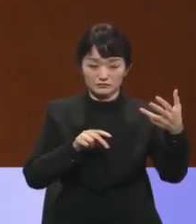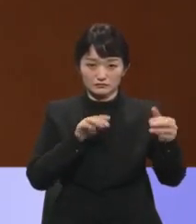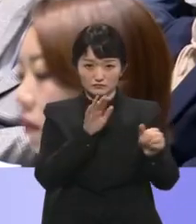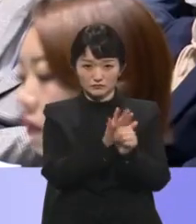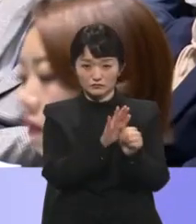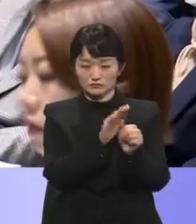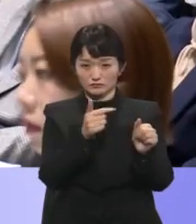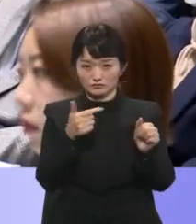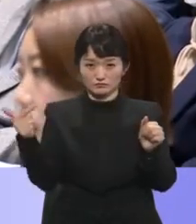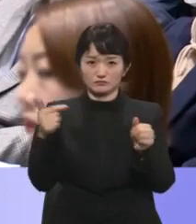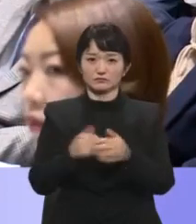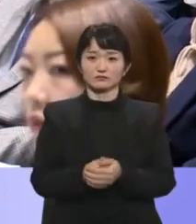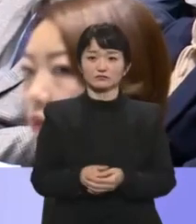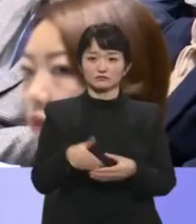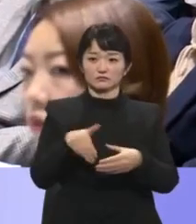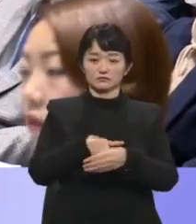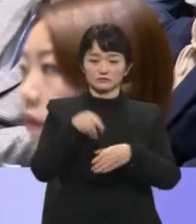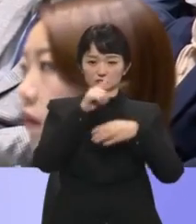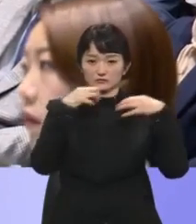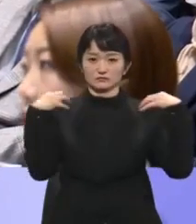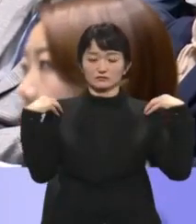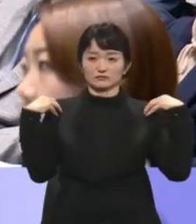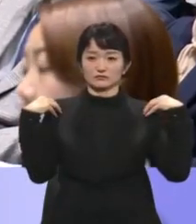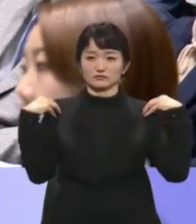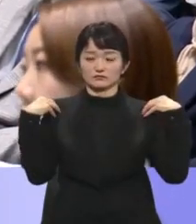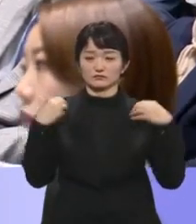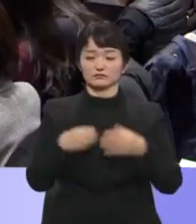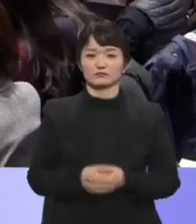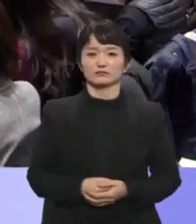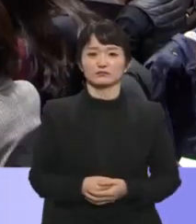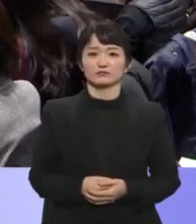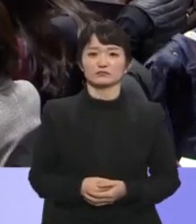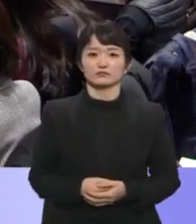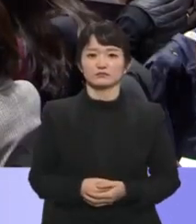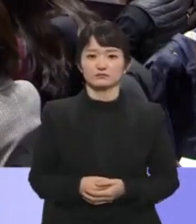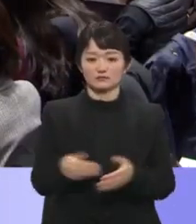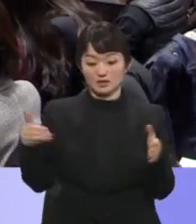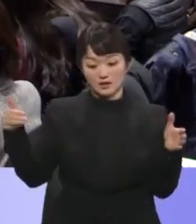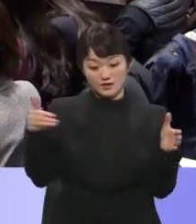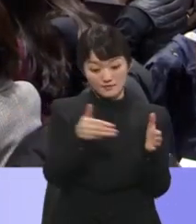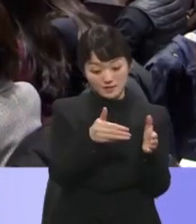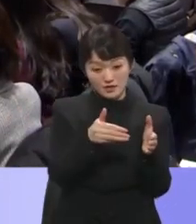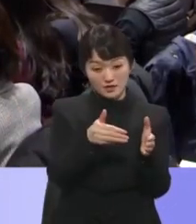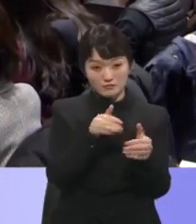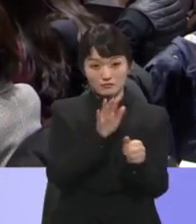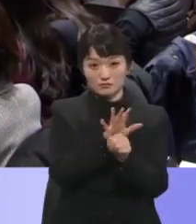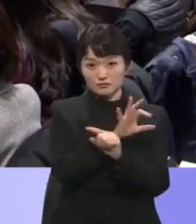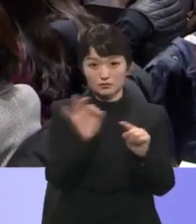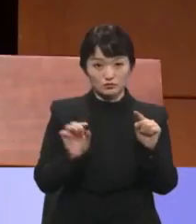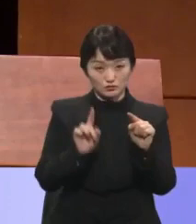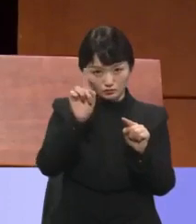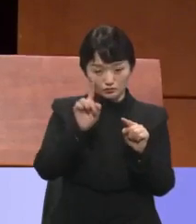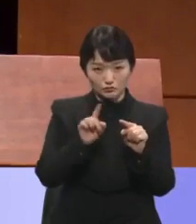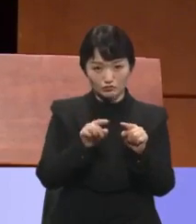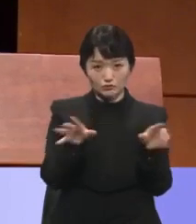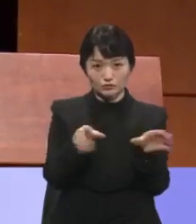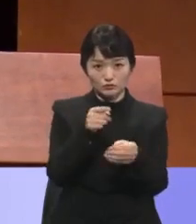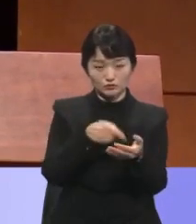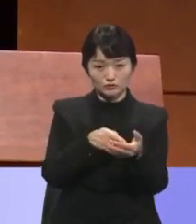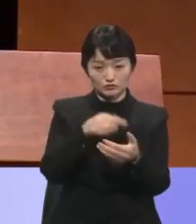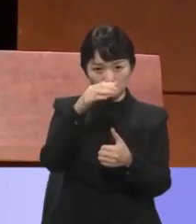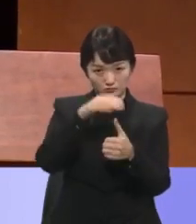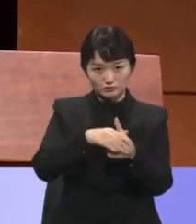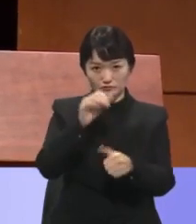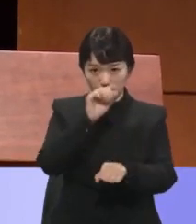이고요 문재인 정부 마지막까지 그 지지를 굉장히 높았는데 문재인 정부의 총리로서 잘 역할 해왔잖아요 근데 민주당을 살리면